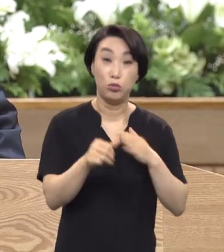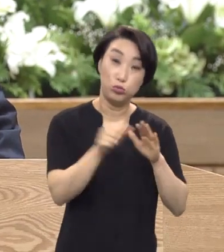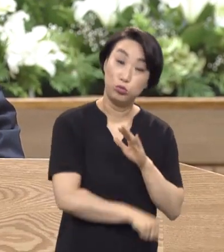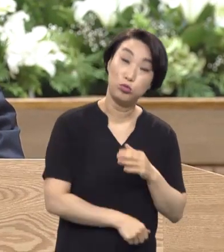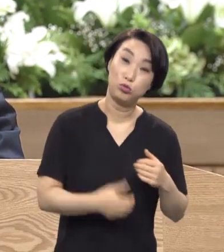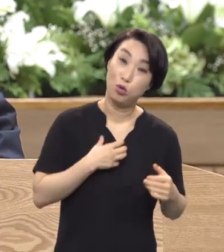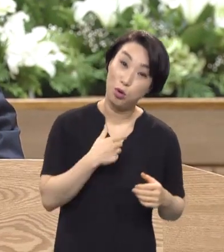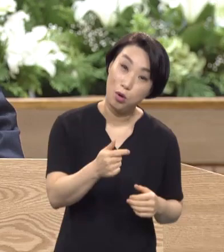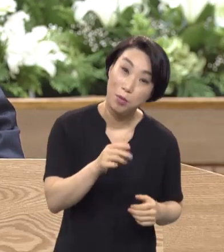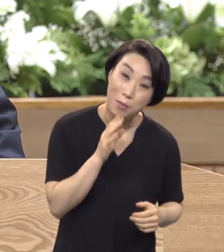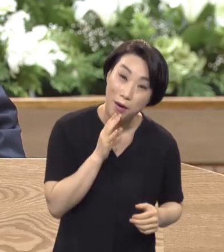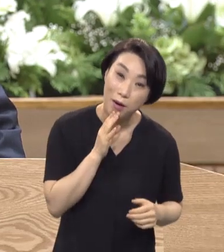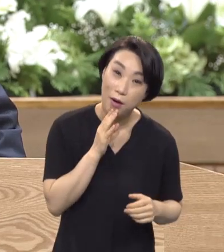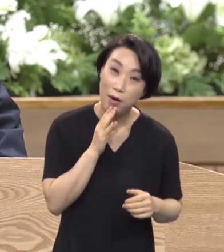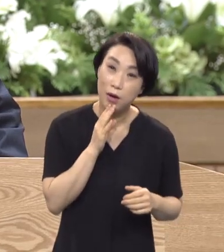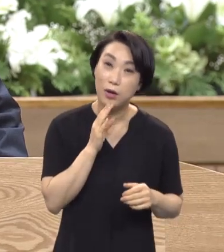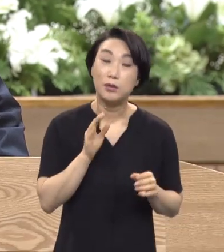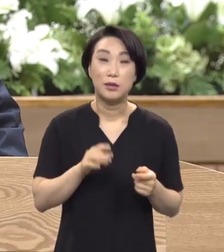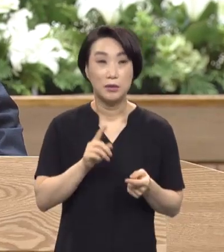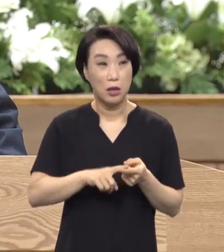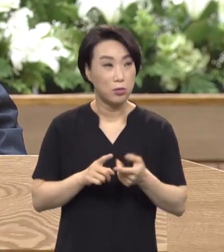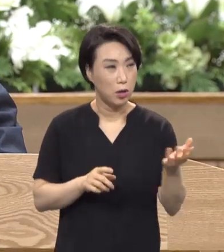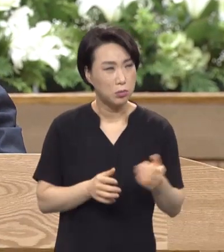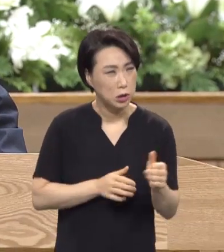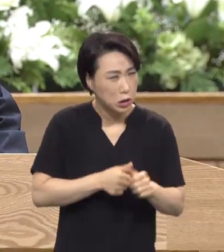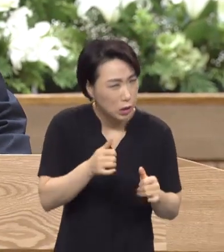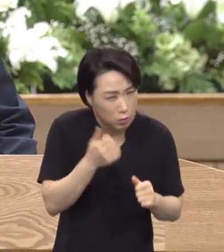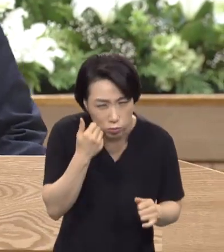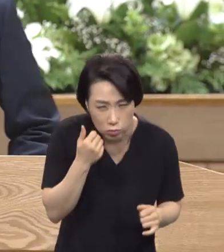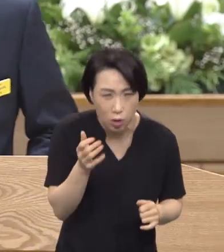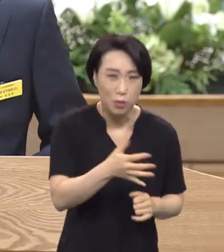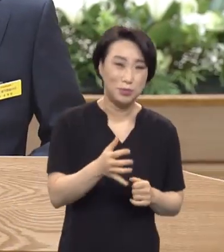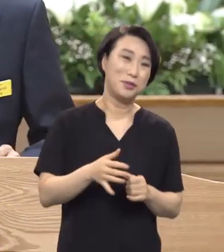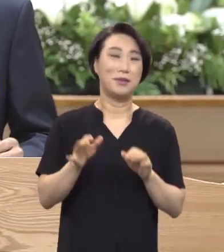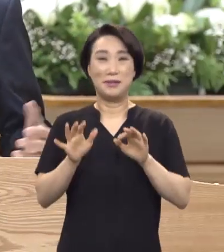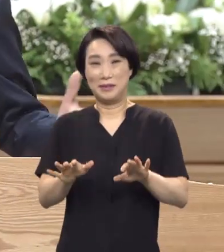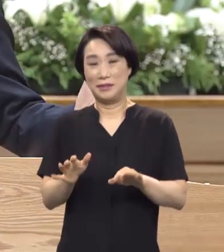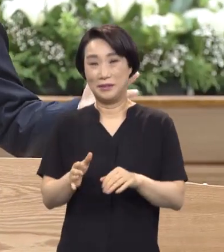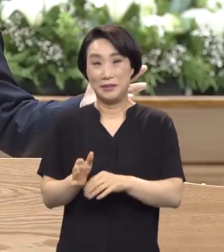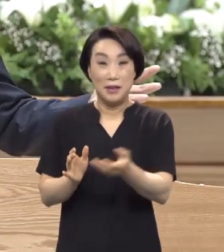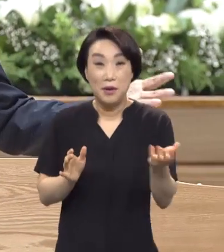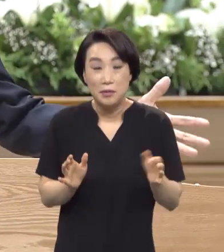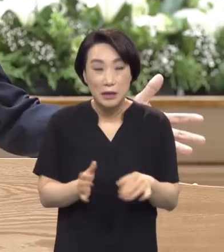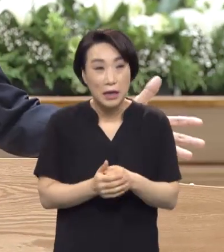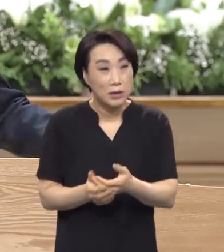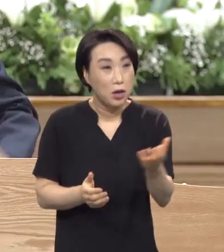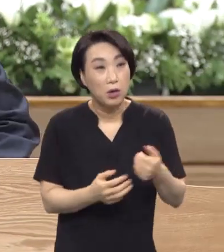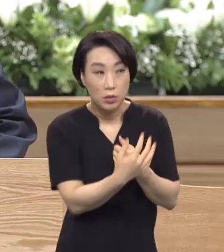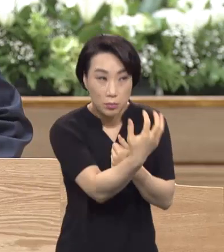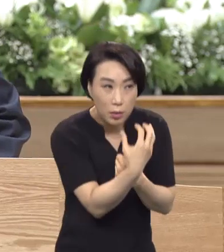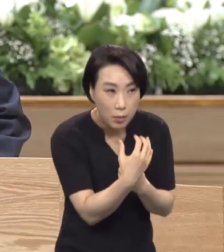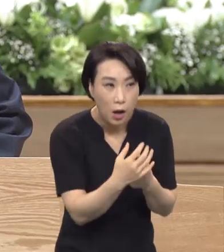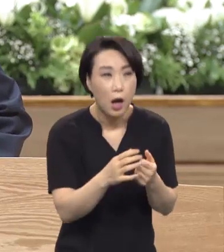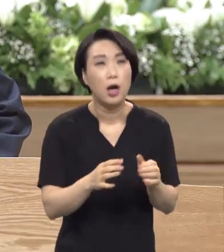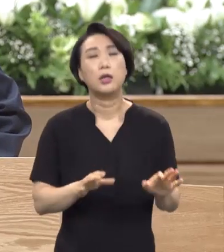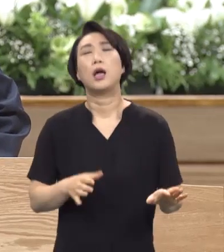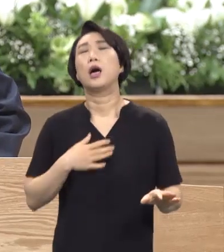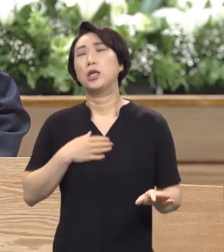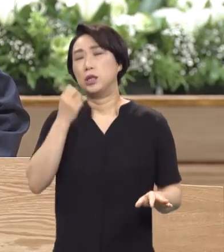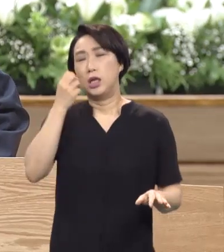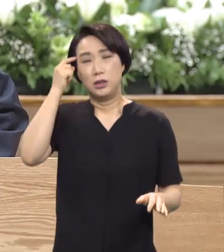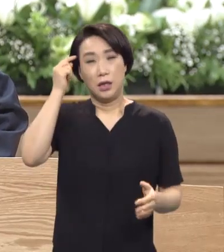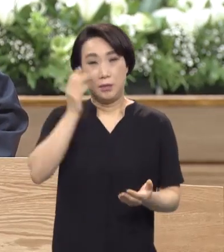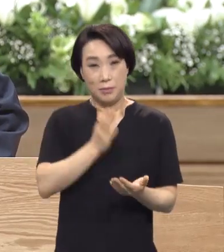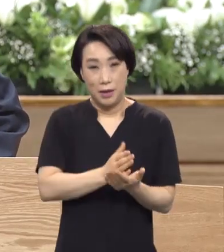넘쳐. 난 그렇게 해서 이기는 사람 별로 못 봤어요. 자, 이상히 여기지 마라. 우리가